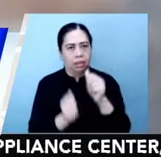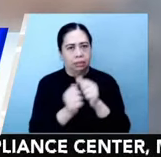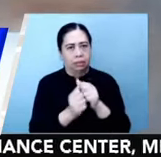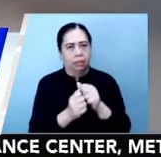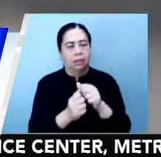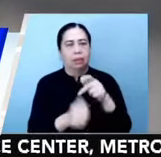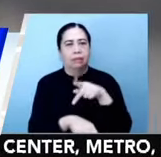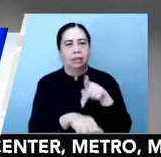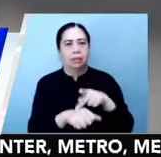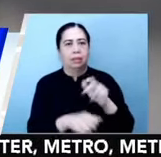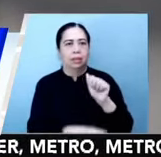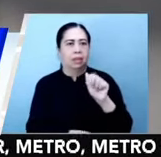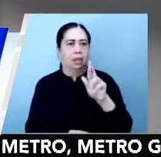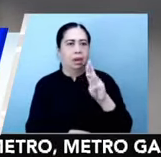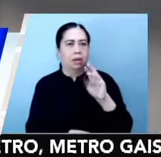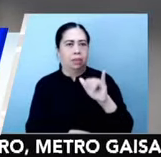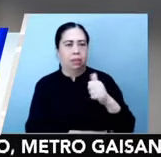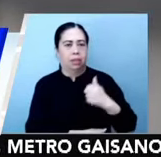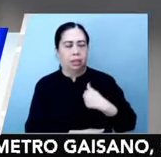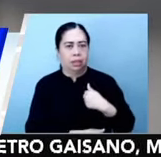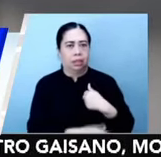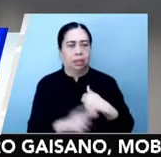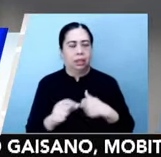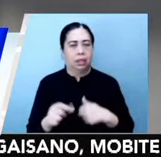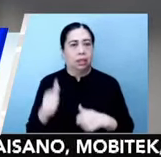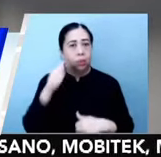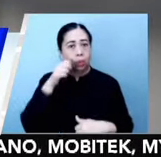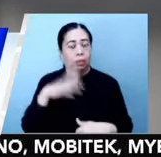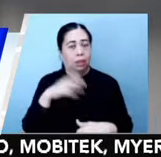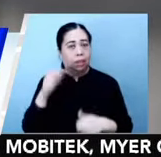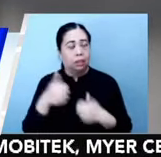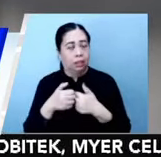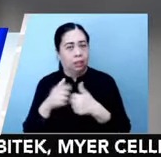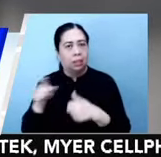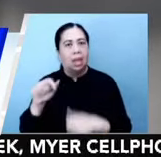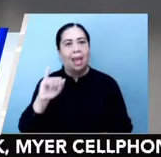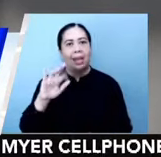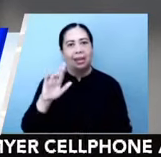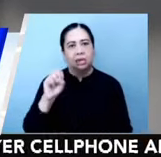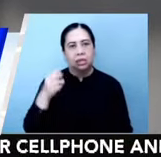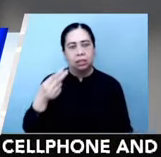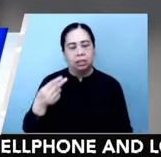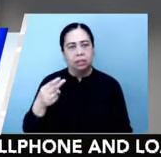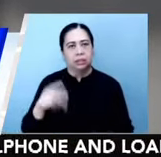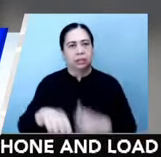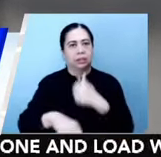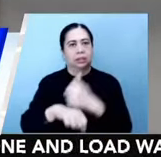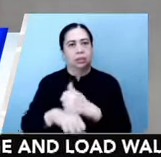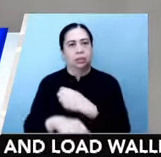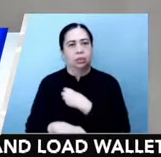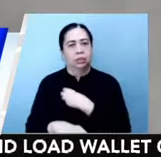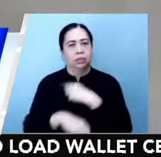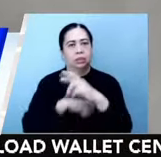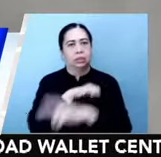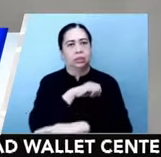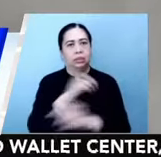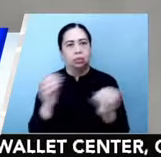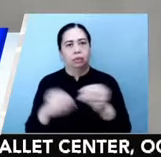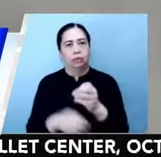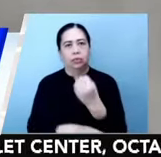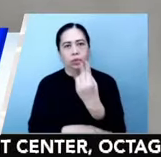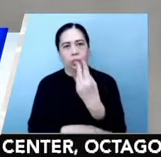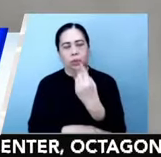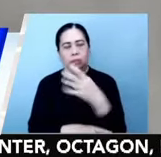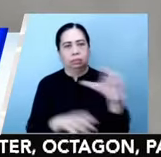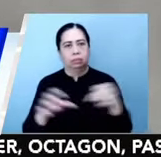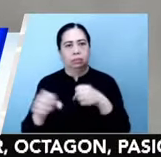Infantry Division at Patrolwoman Irish Emoy na nakadestino sa Police Regional Office 12. Nasabat sa kanila ang dalawang